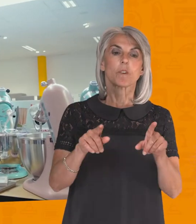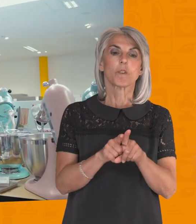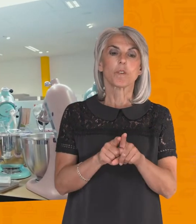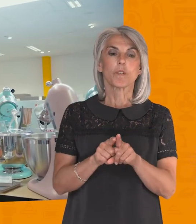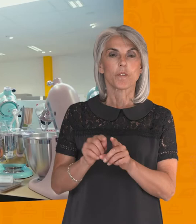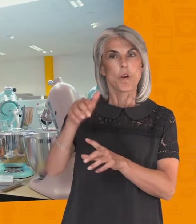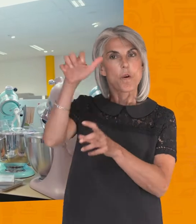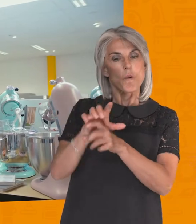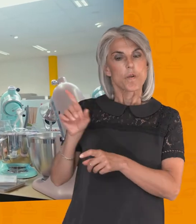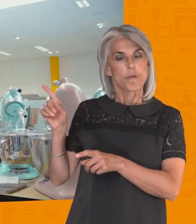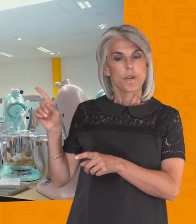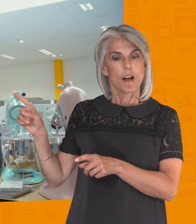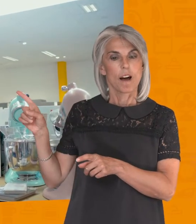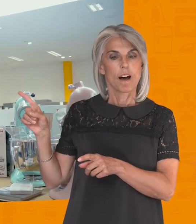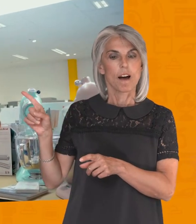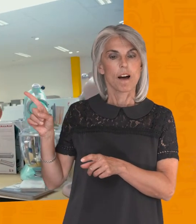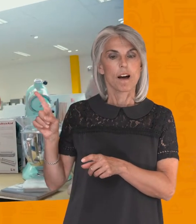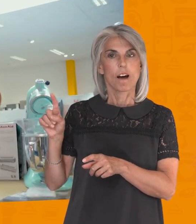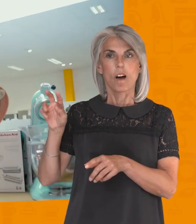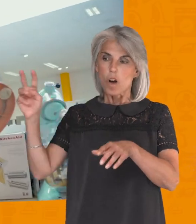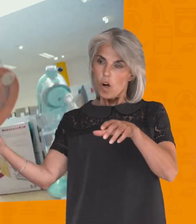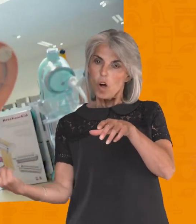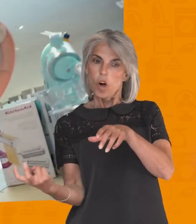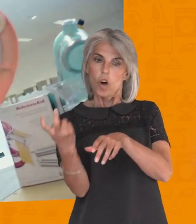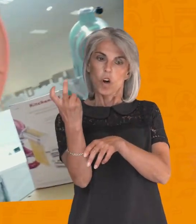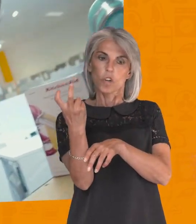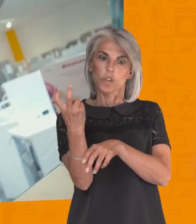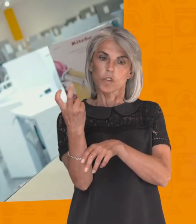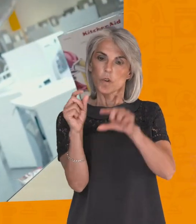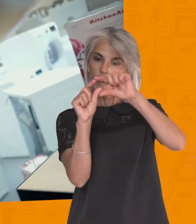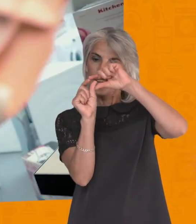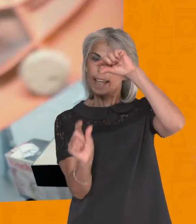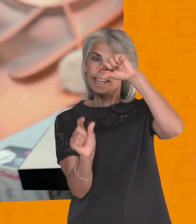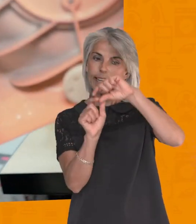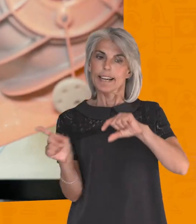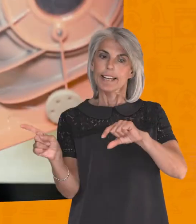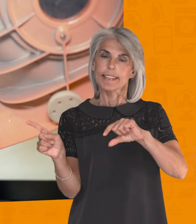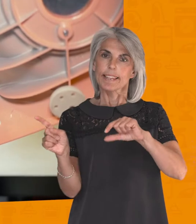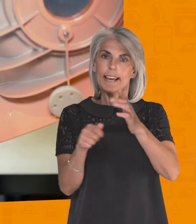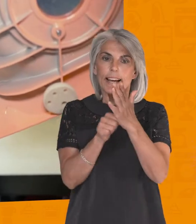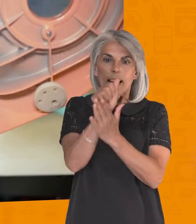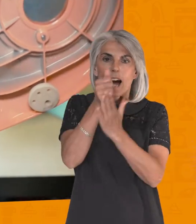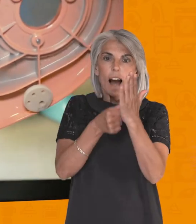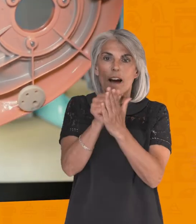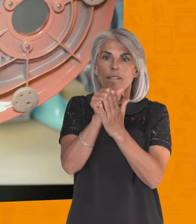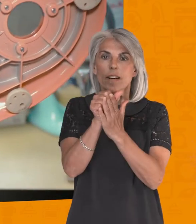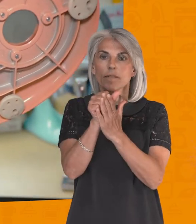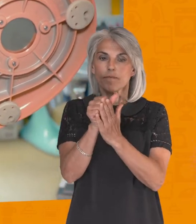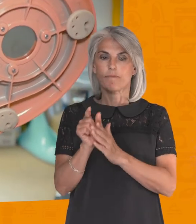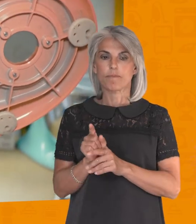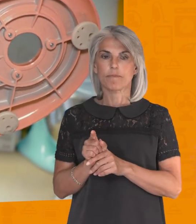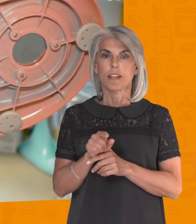kitchen aid voilà vous avez en fait l'étiquette qui est gravé en dessous